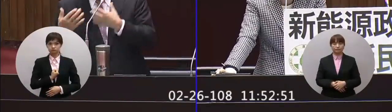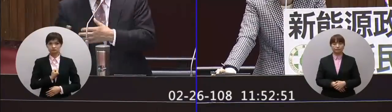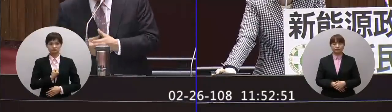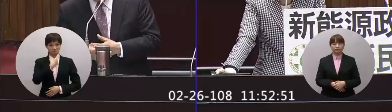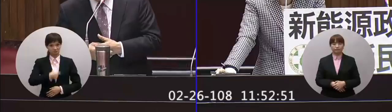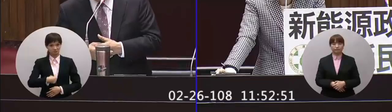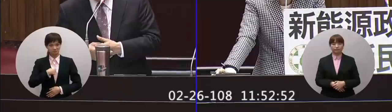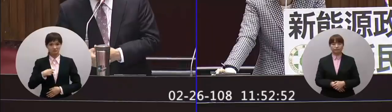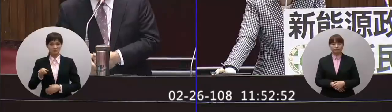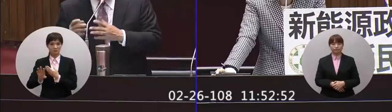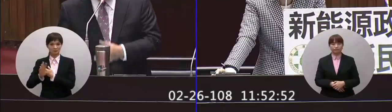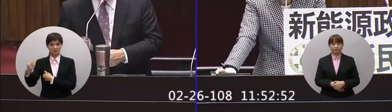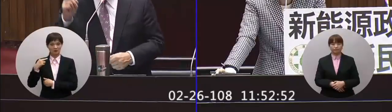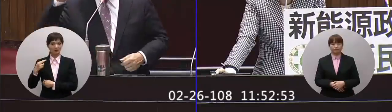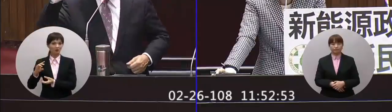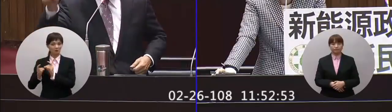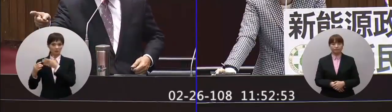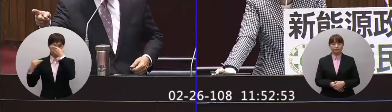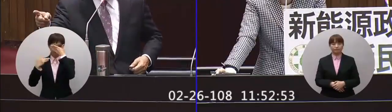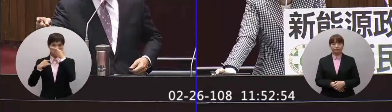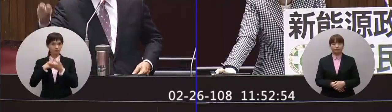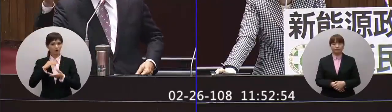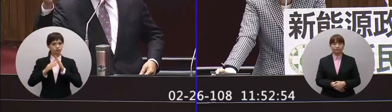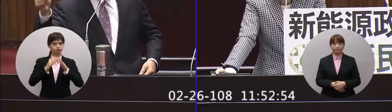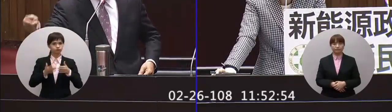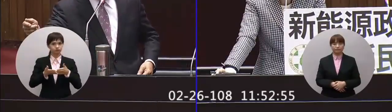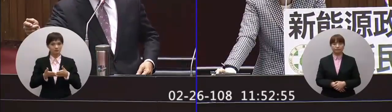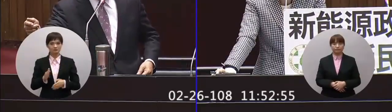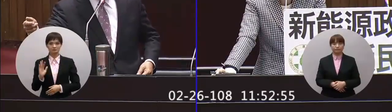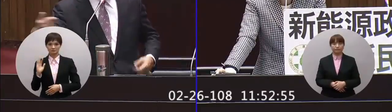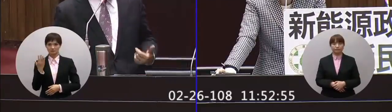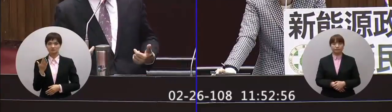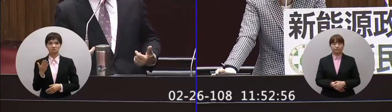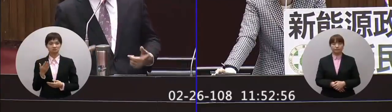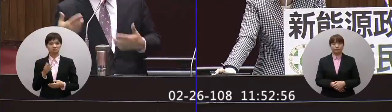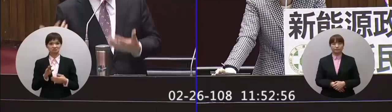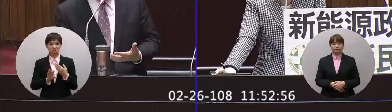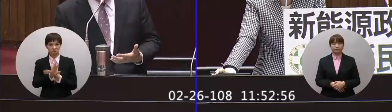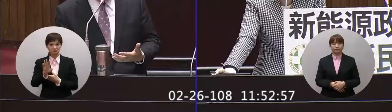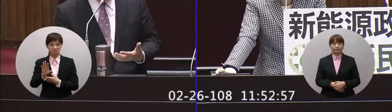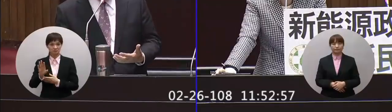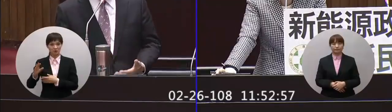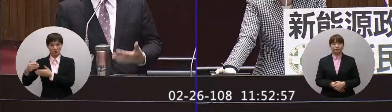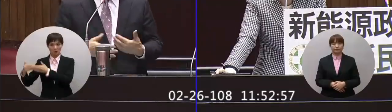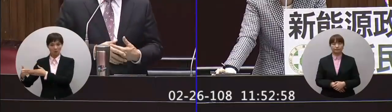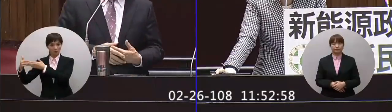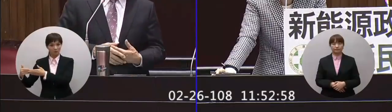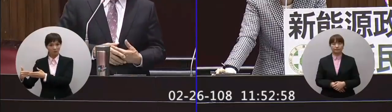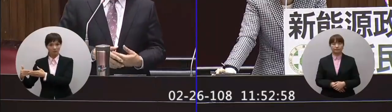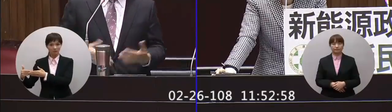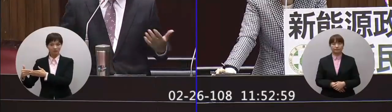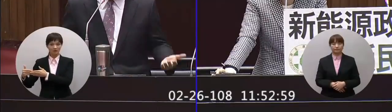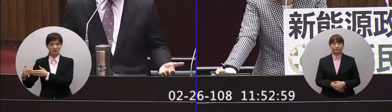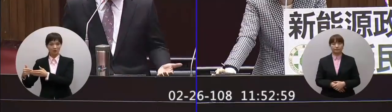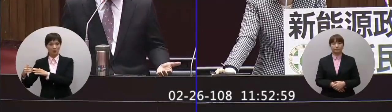是要战争，可是却不去批评说要武力对付台湾的中国。哎，我很奇